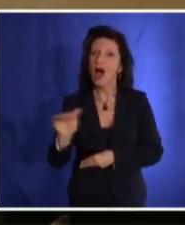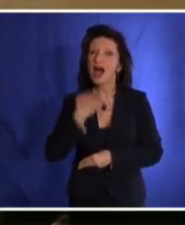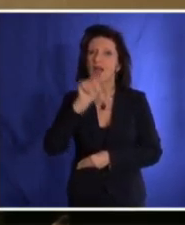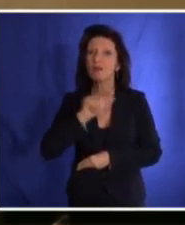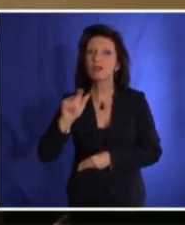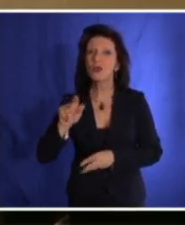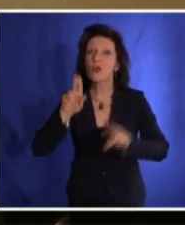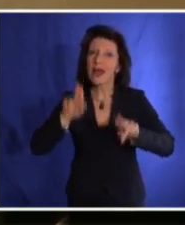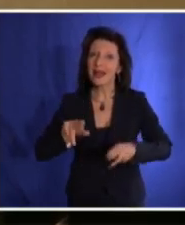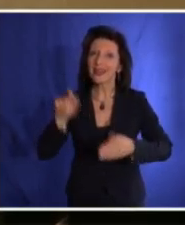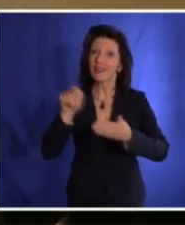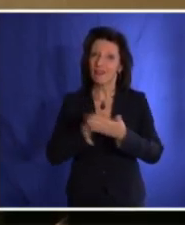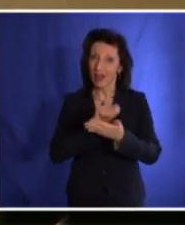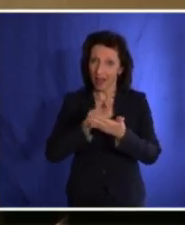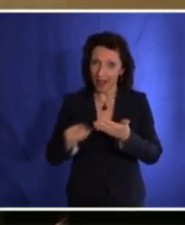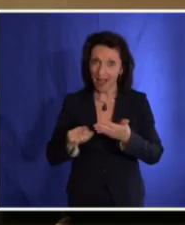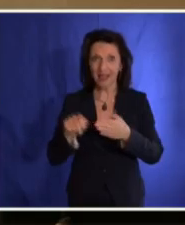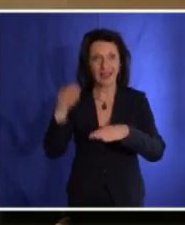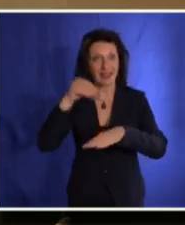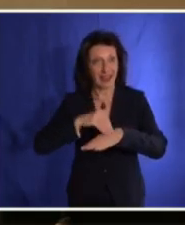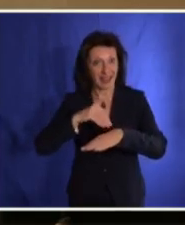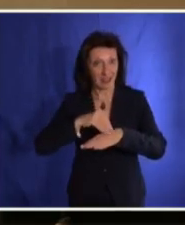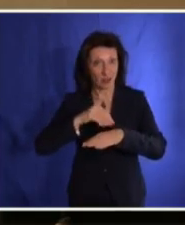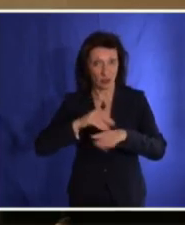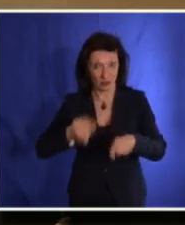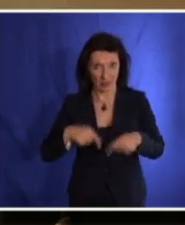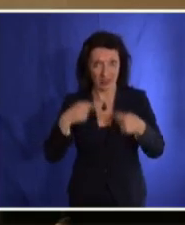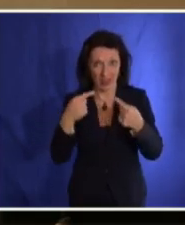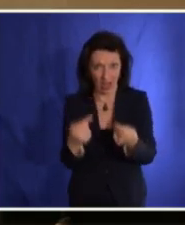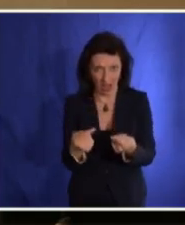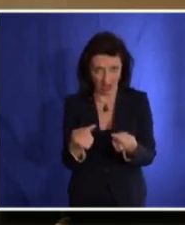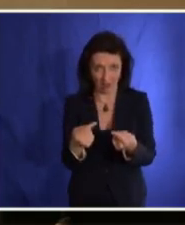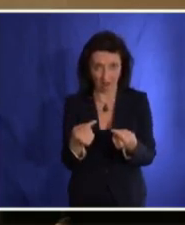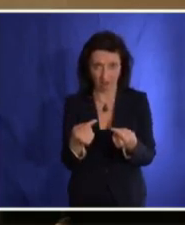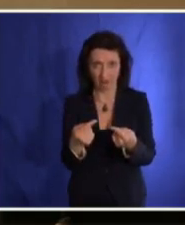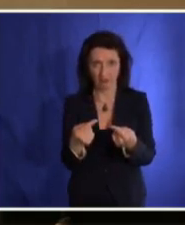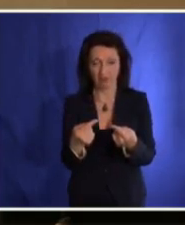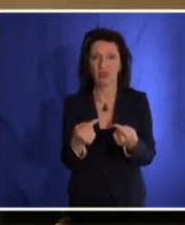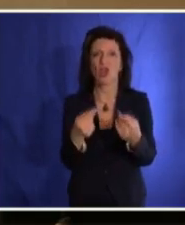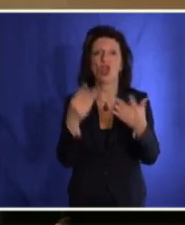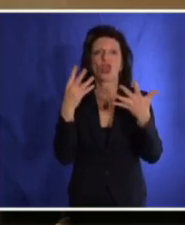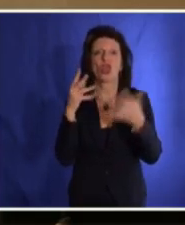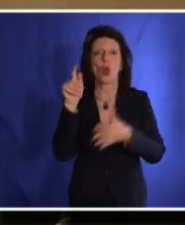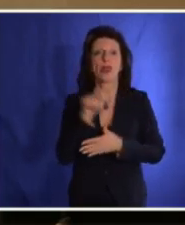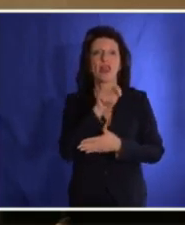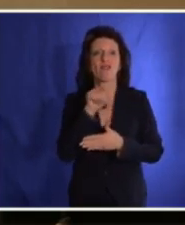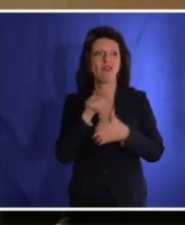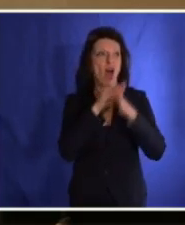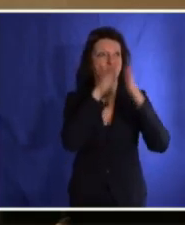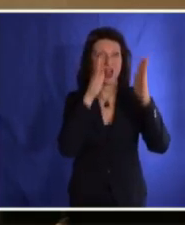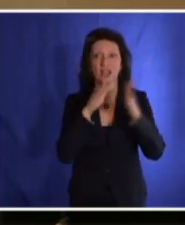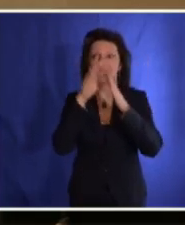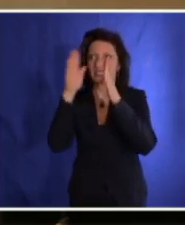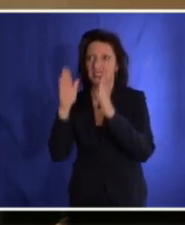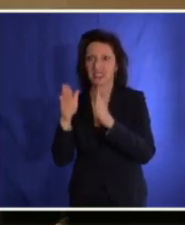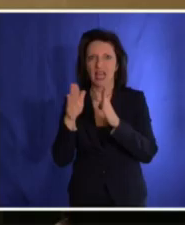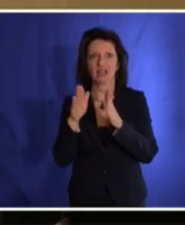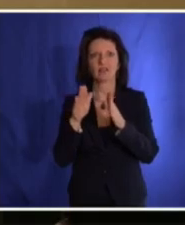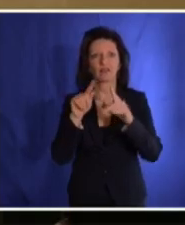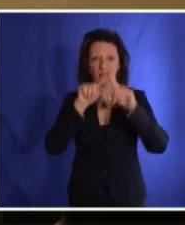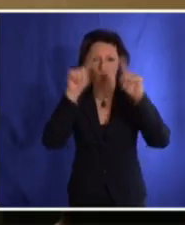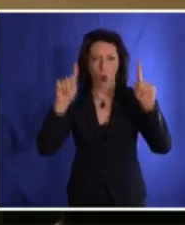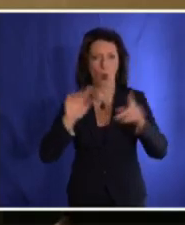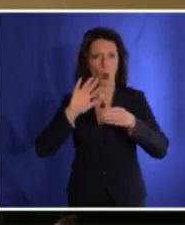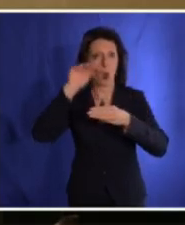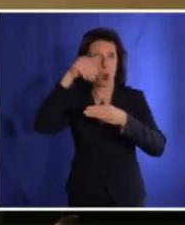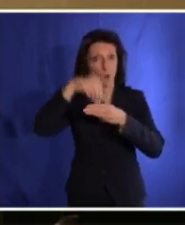bekommen nach der Registrierung bei einer der neuen Wahlzellen das Stimmzettelkuvert, in dem sich die